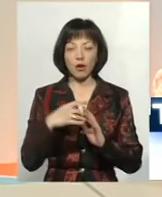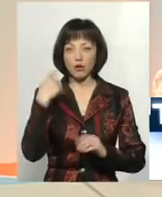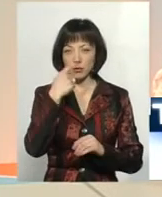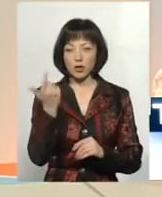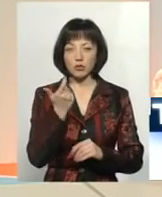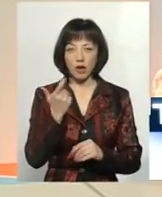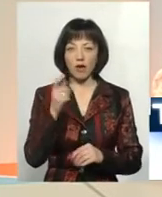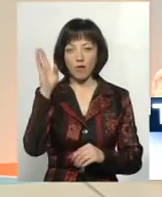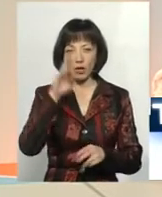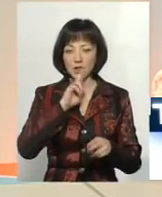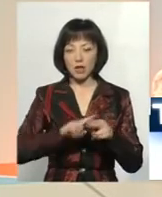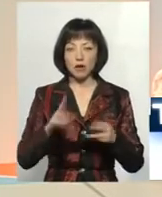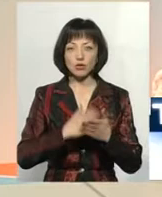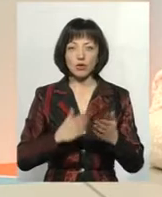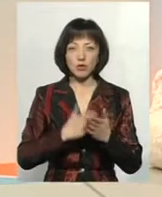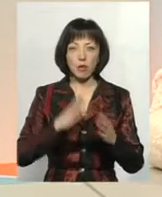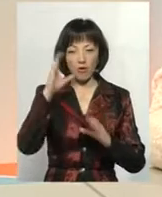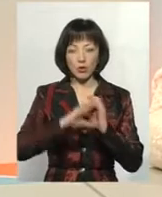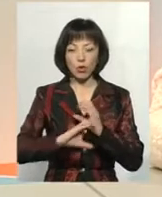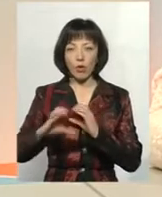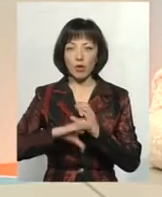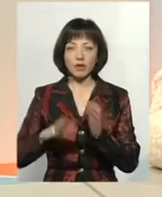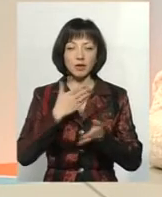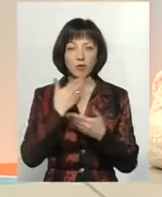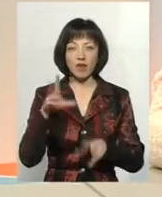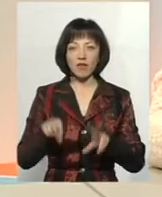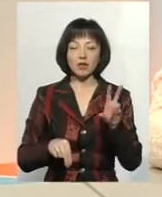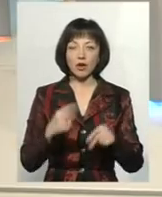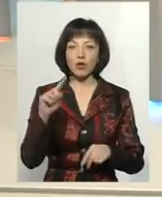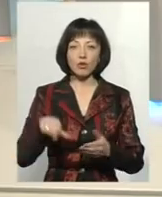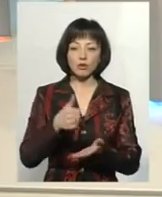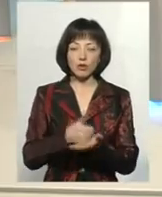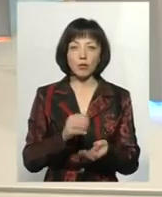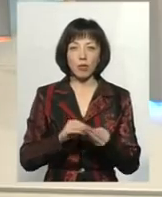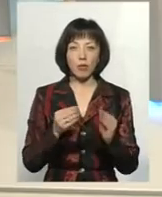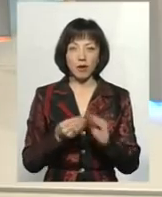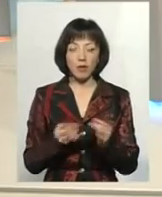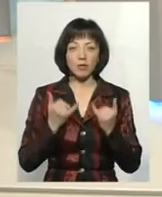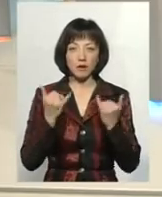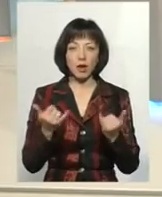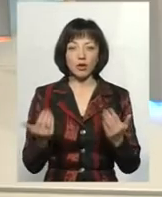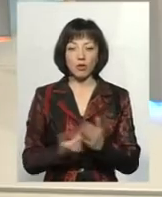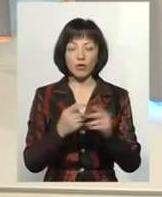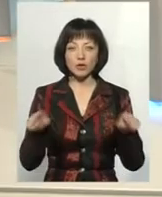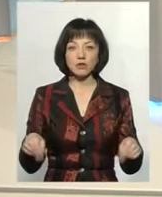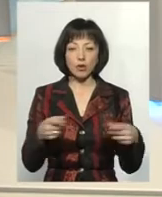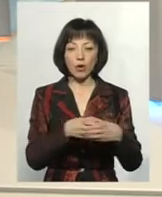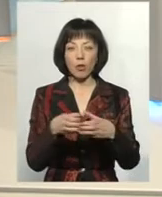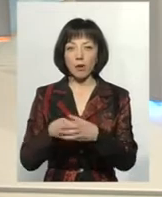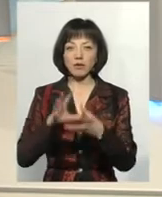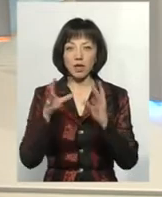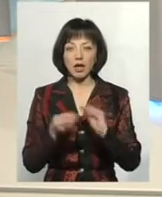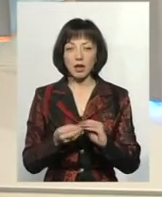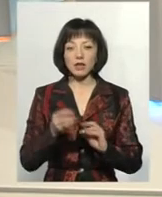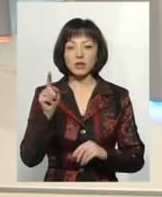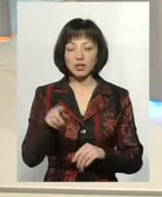господарствах вода зникає зовсім, бо догонів немає. І це, я вважаю, зараз одною з основних проблем для новостворених громад і взагалі для тих